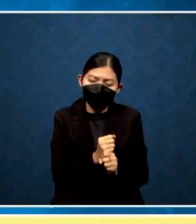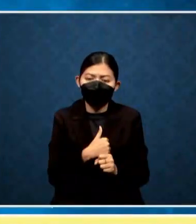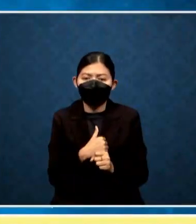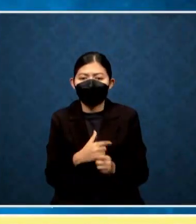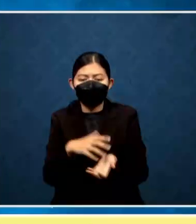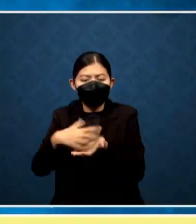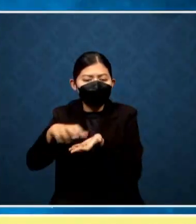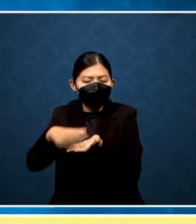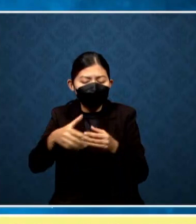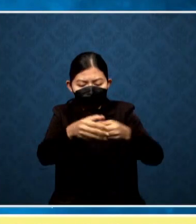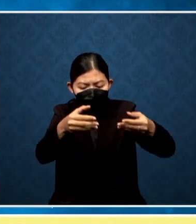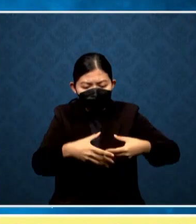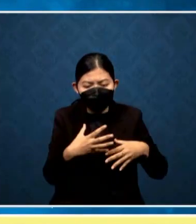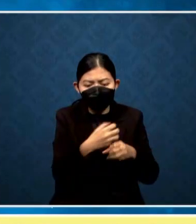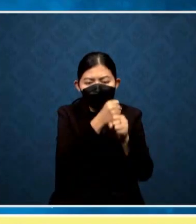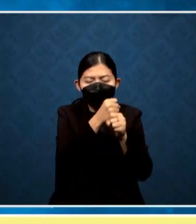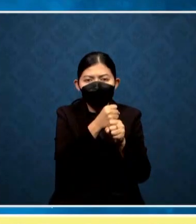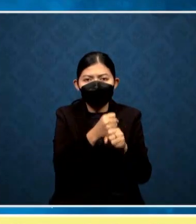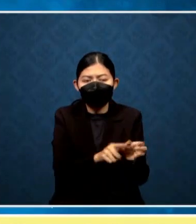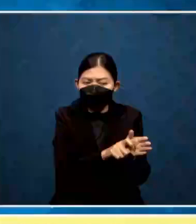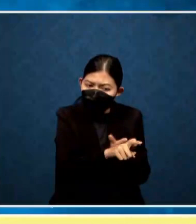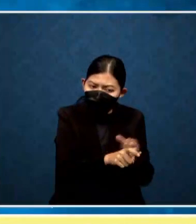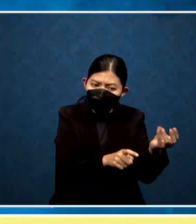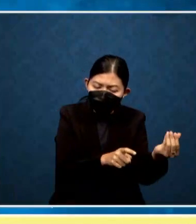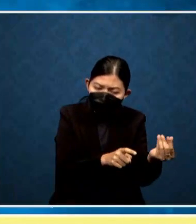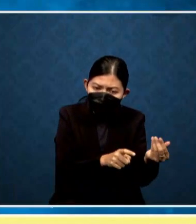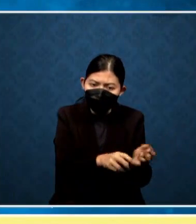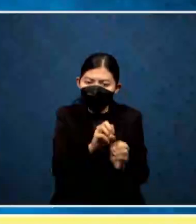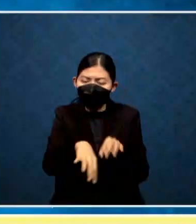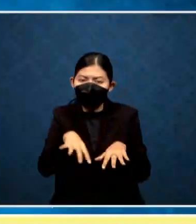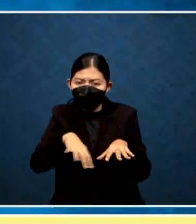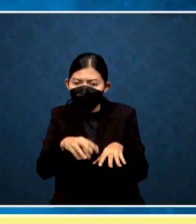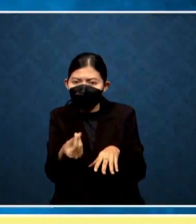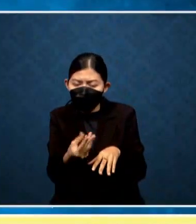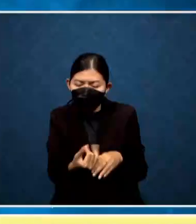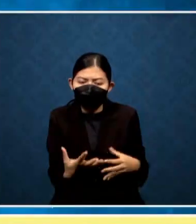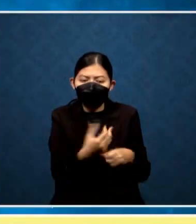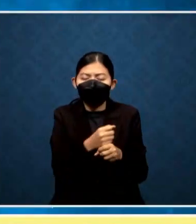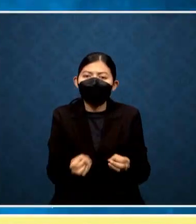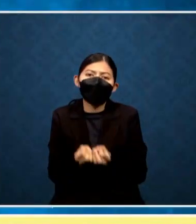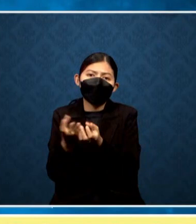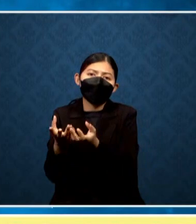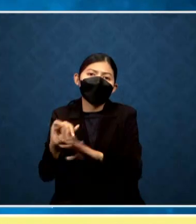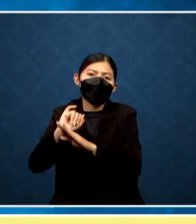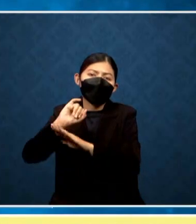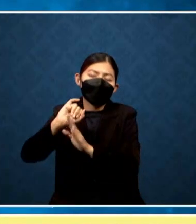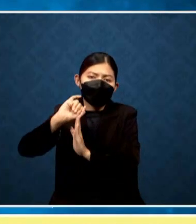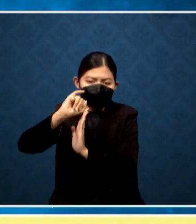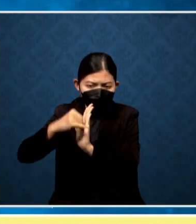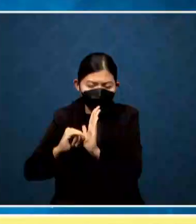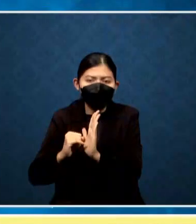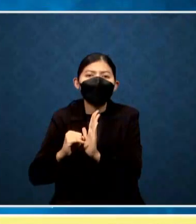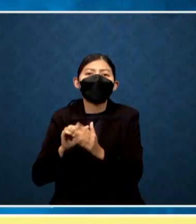ก็ค ใหองค uh อนนี้